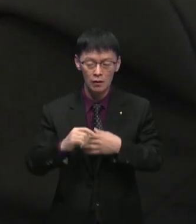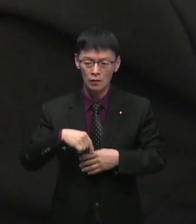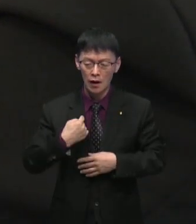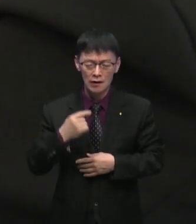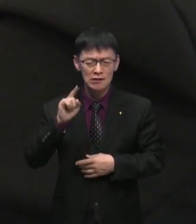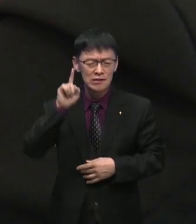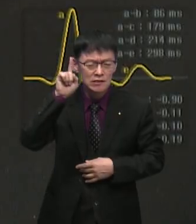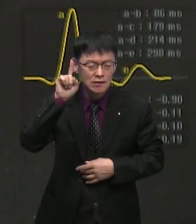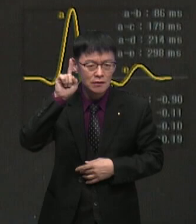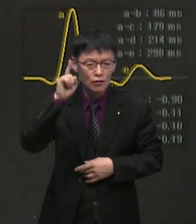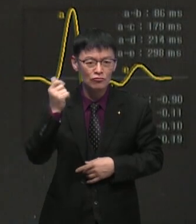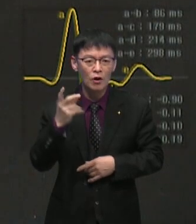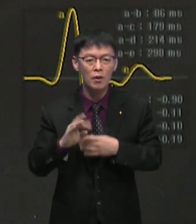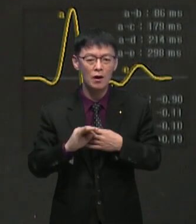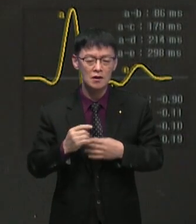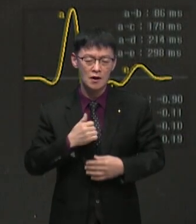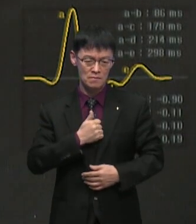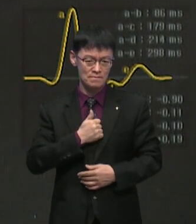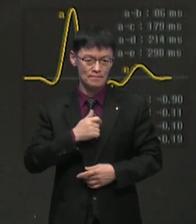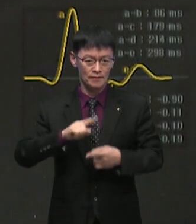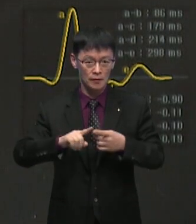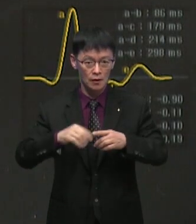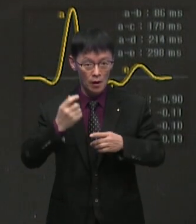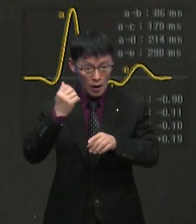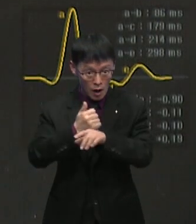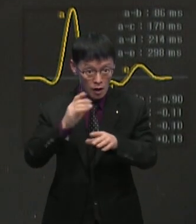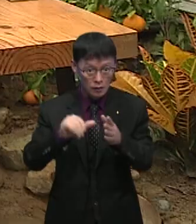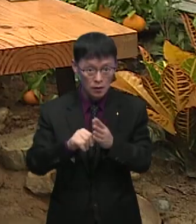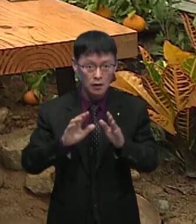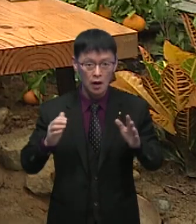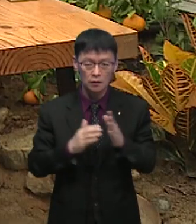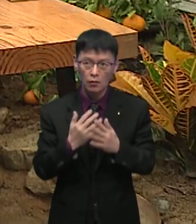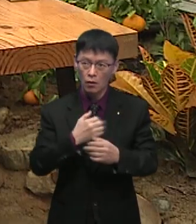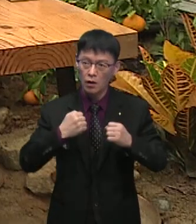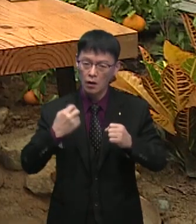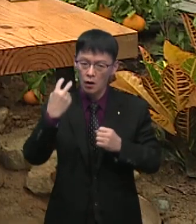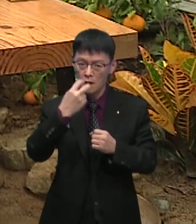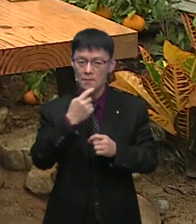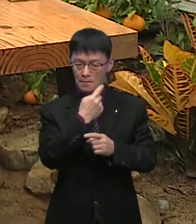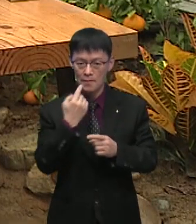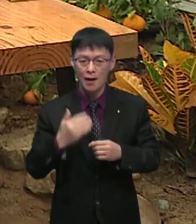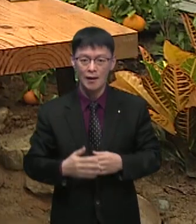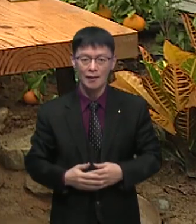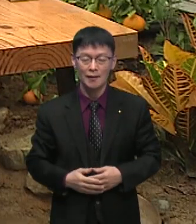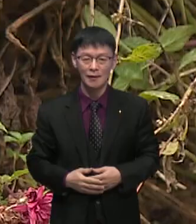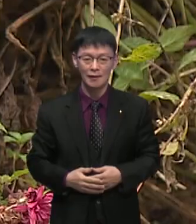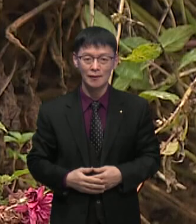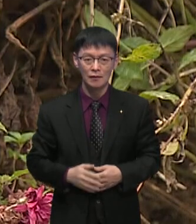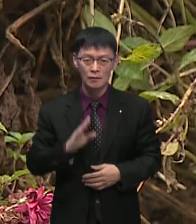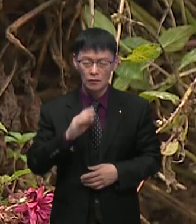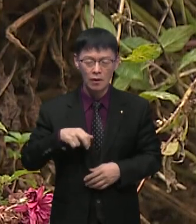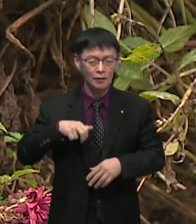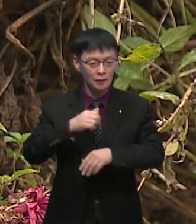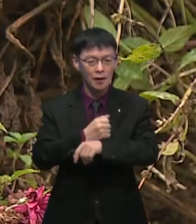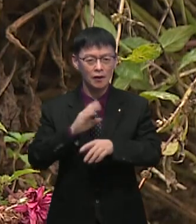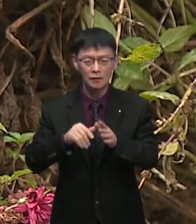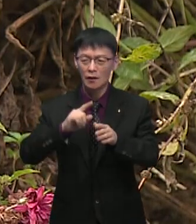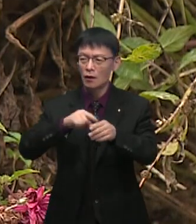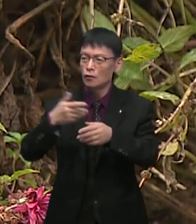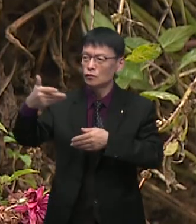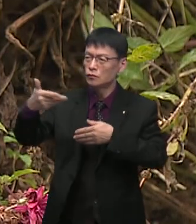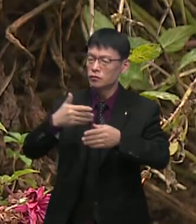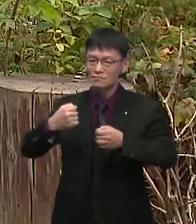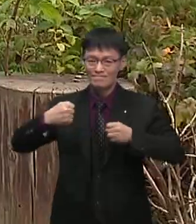자신의 스트레스 지수와 자아존중감 등을 측정해 현재 건강 상태를 확인합니다. 산책을 하며 자연이